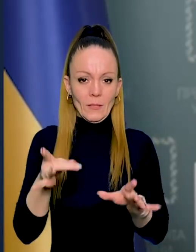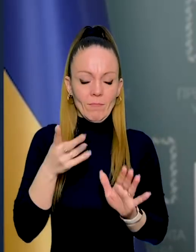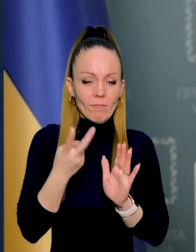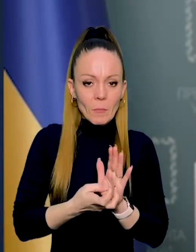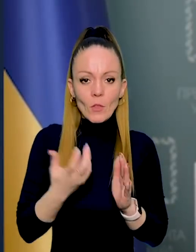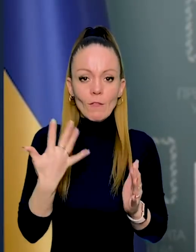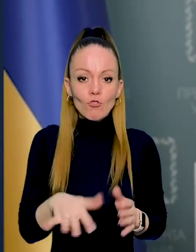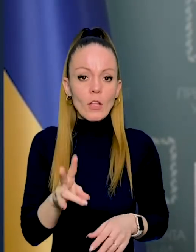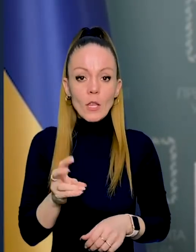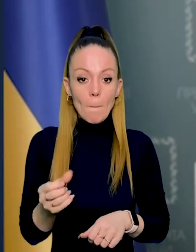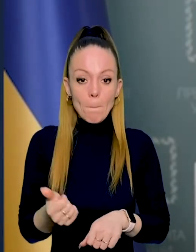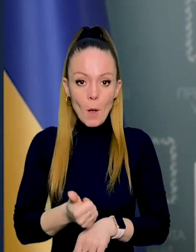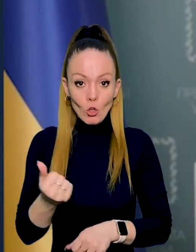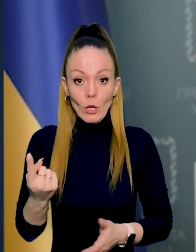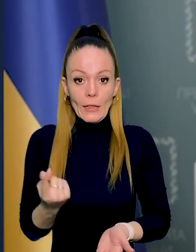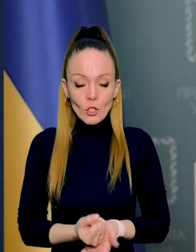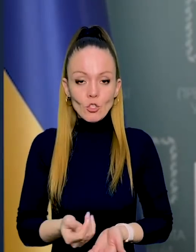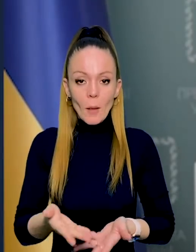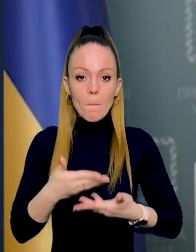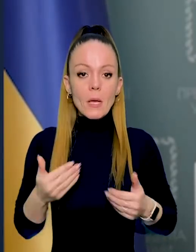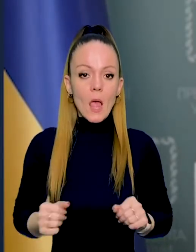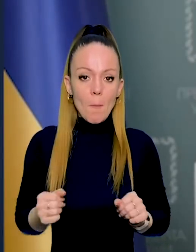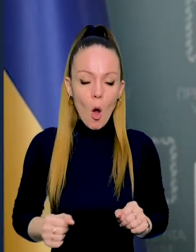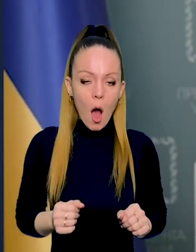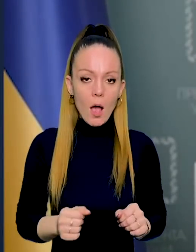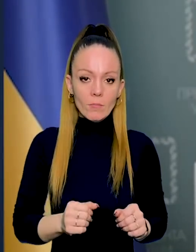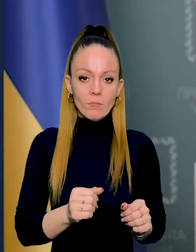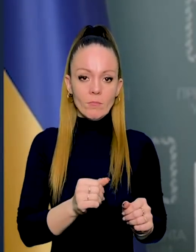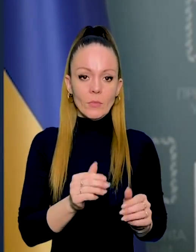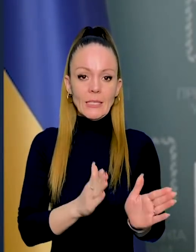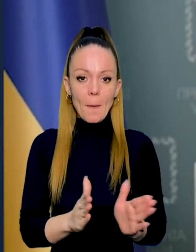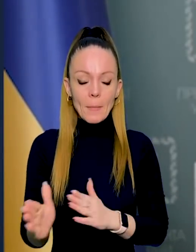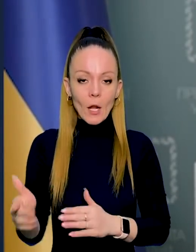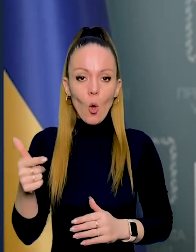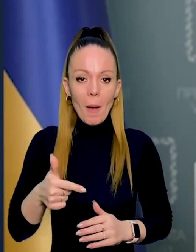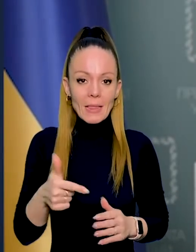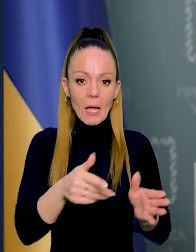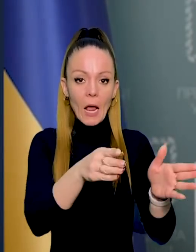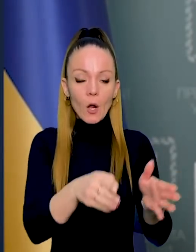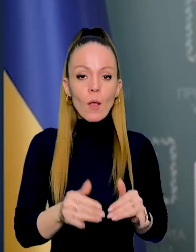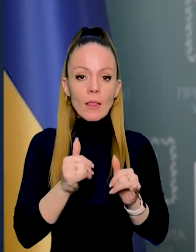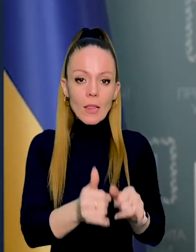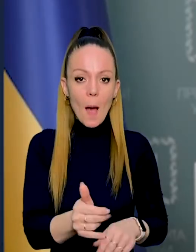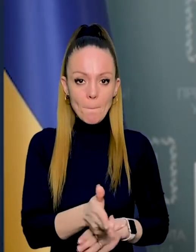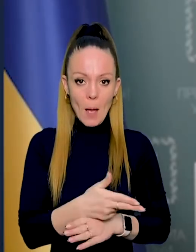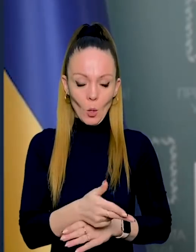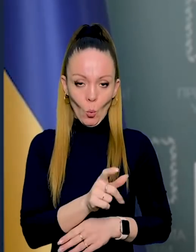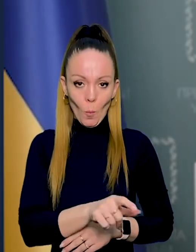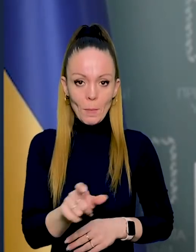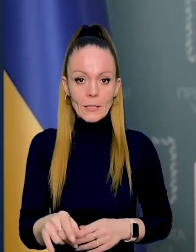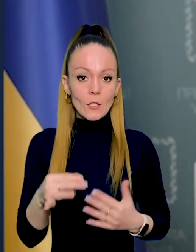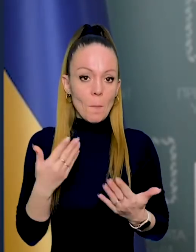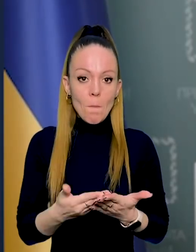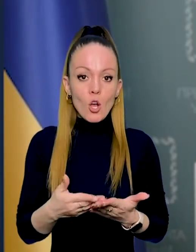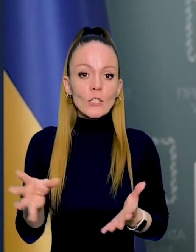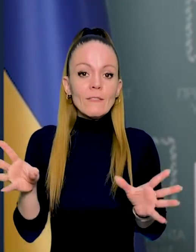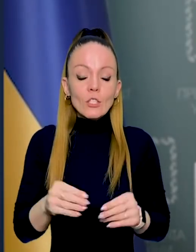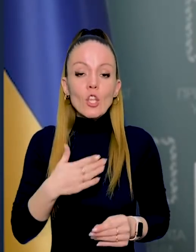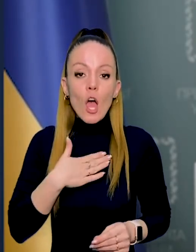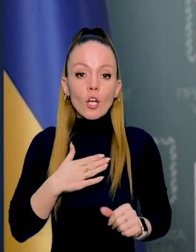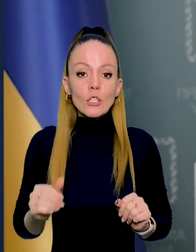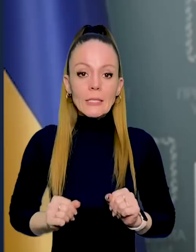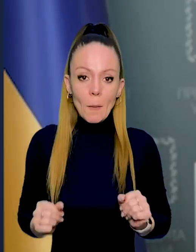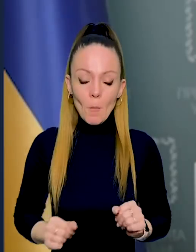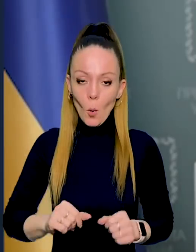постійним бомбардуванням. Вже не перший тиждень ми намагаємося організувати стабільні гуманітарні коридори для маріупольців. І майже